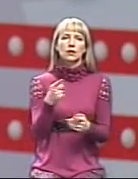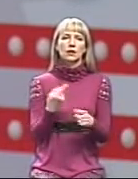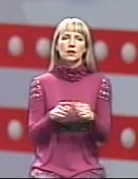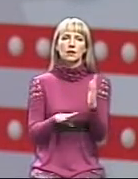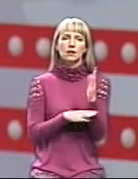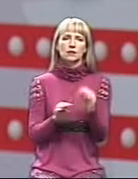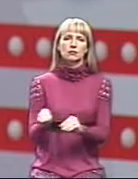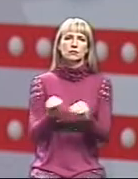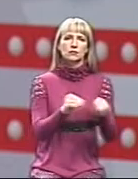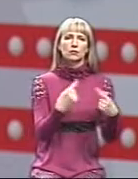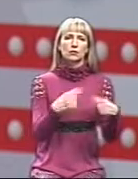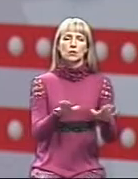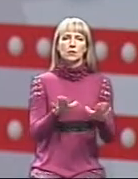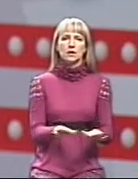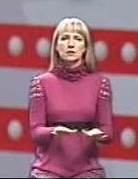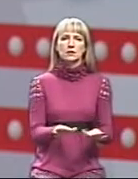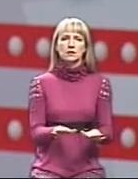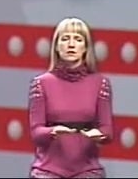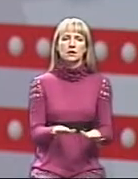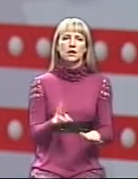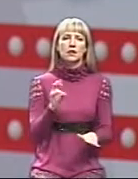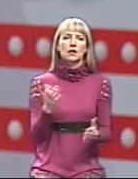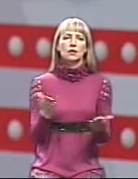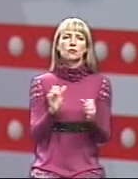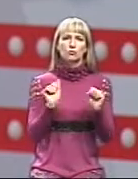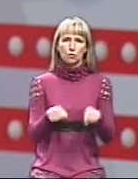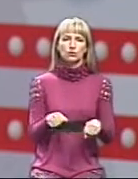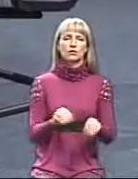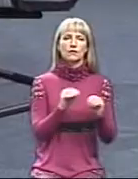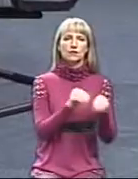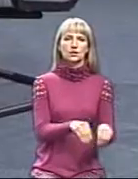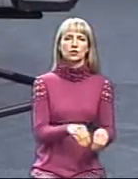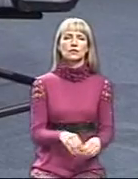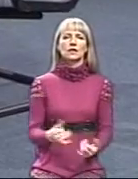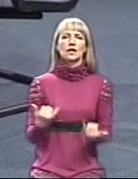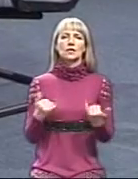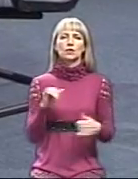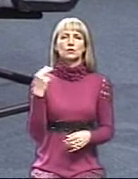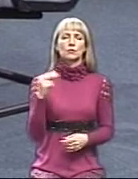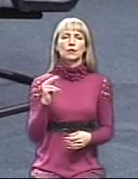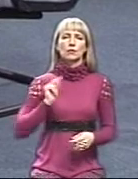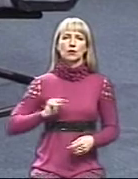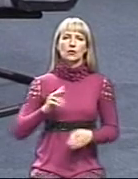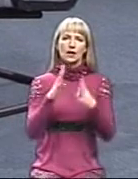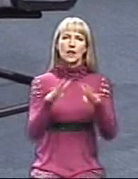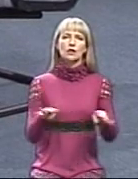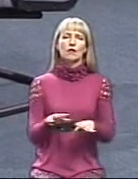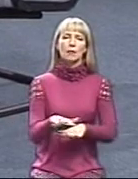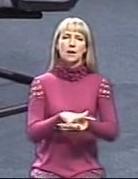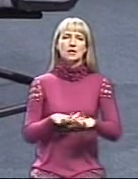дерево пересадив просто-напросто в інше місце, ну, на котором можна висаджувати. А зараз у Запоріжжі вже працюють ялинкові